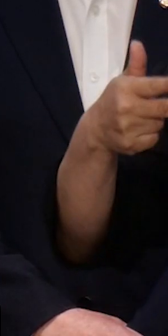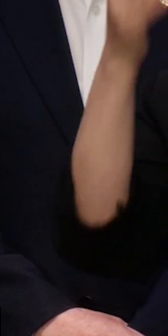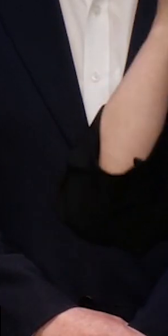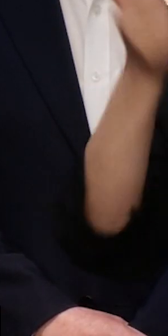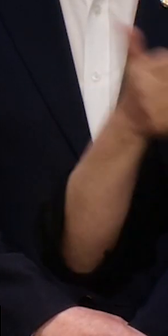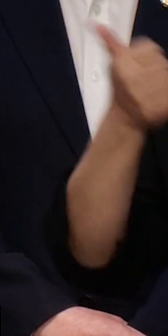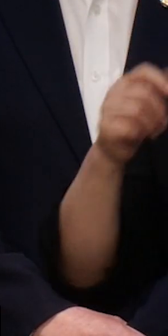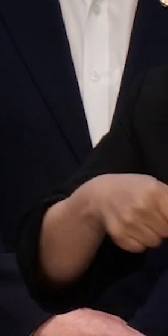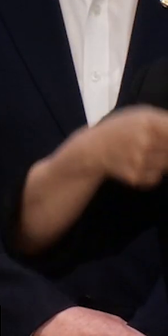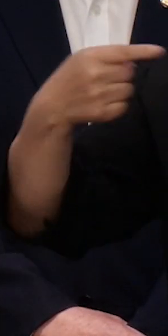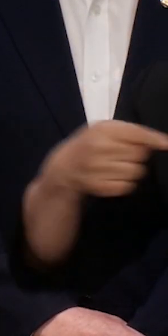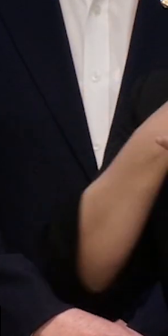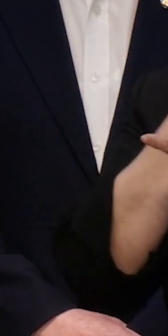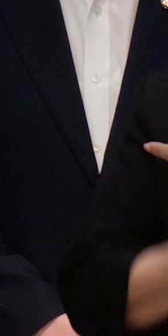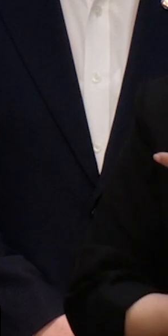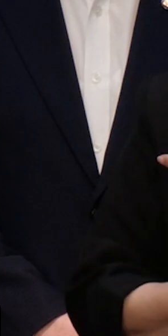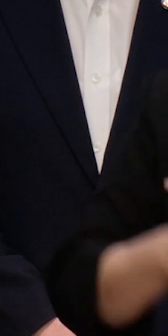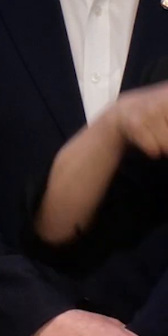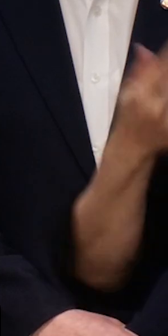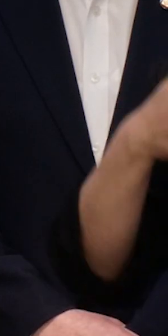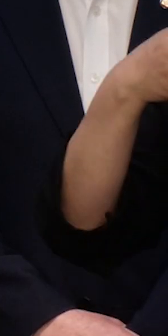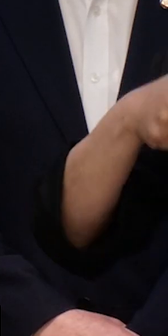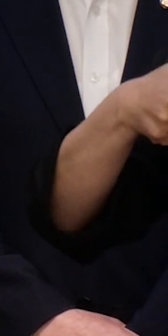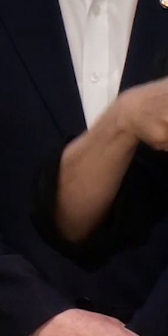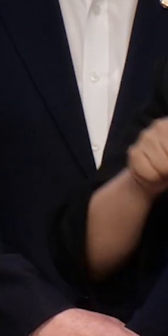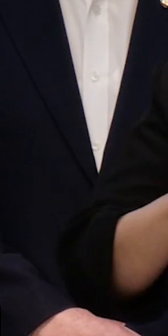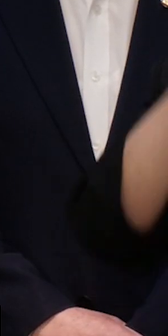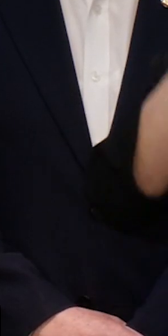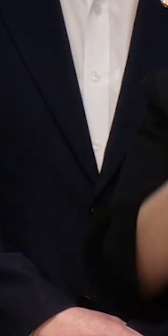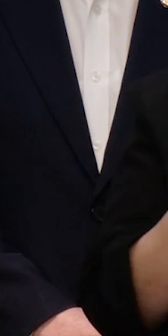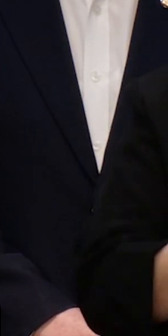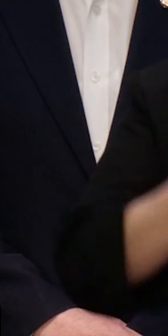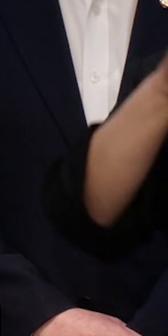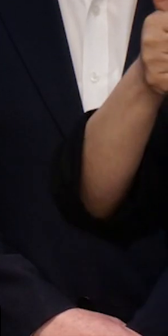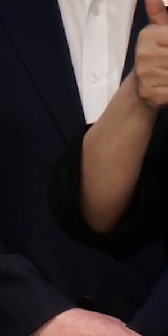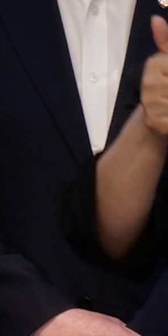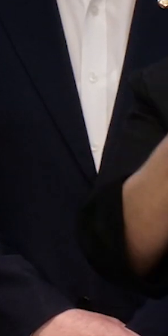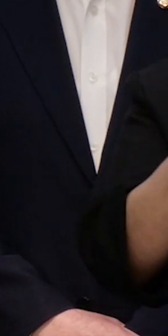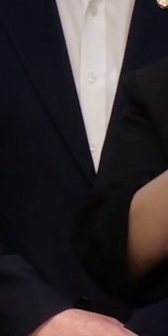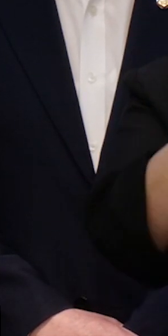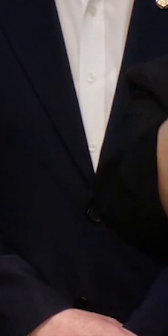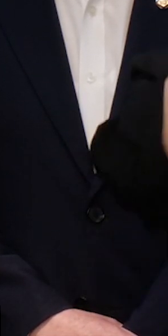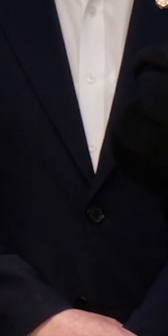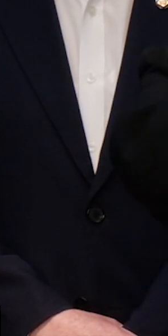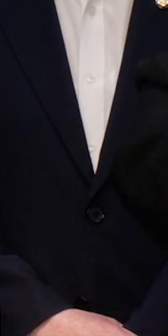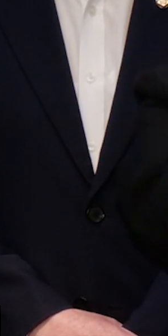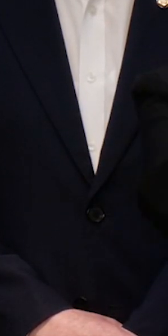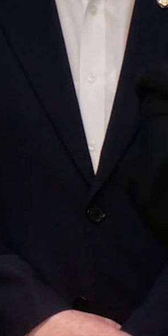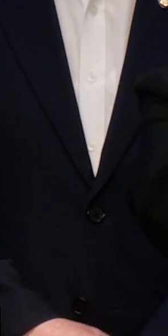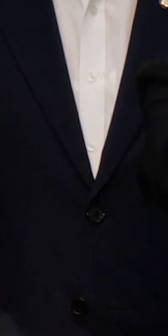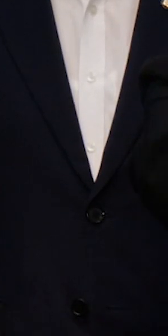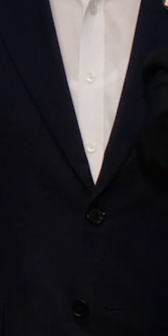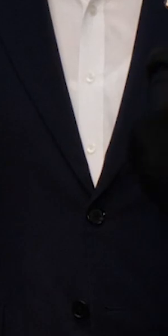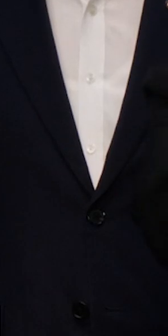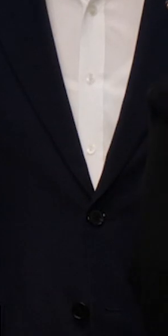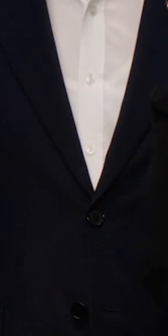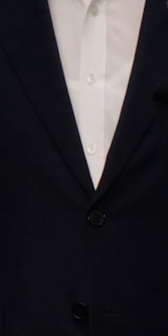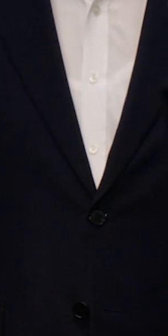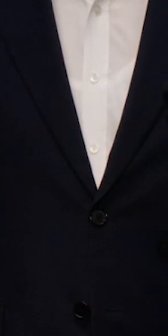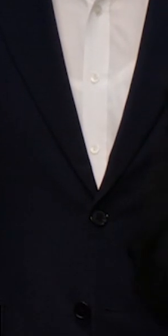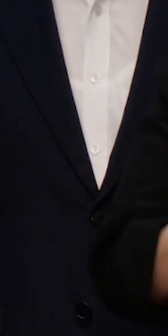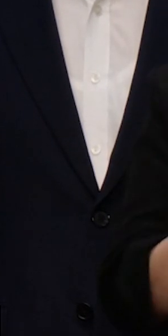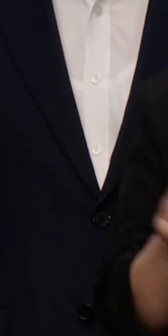참석했던 조르자 멜로니 이탈리아 총리가 자국의 홍수 재난 사항으로 인해